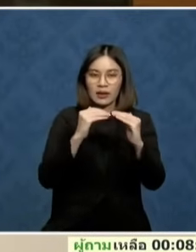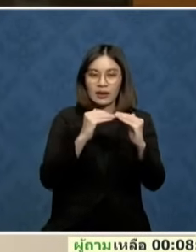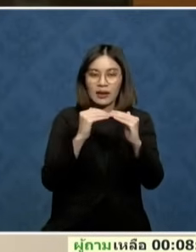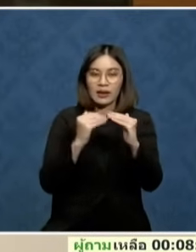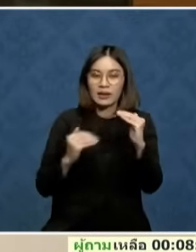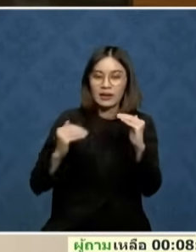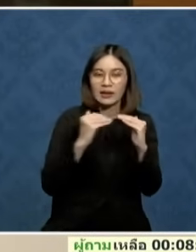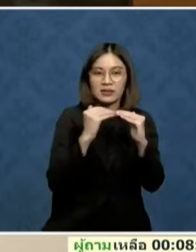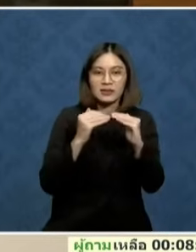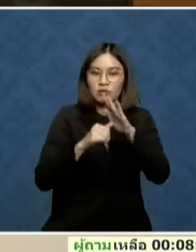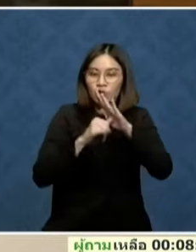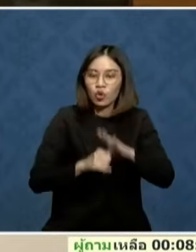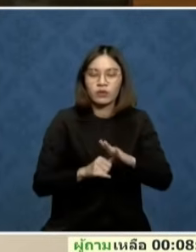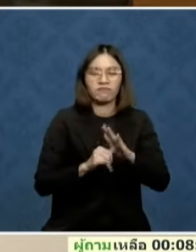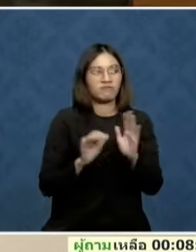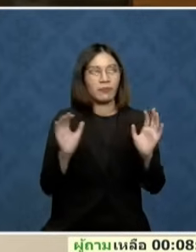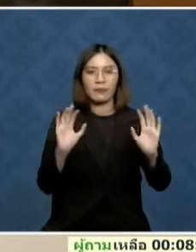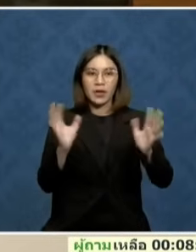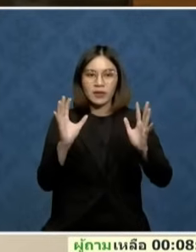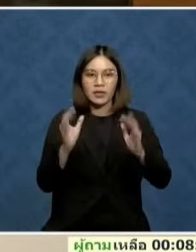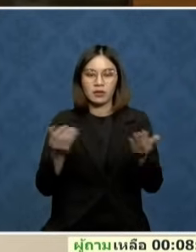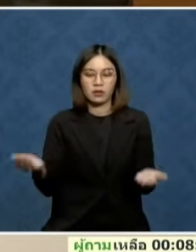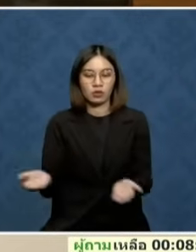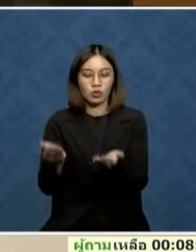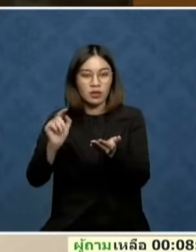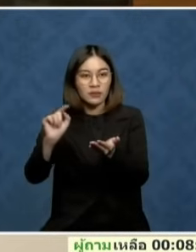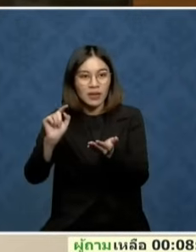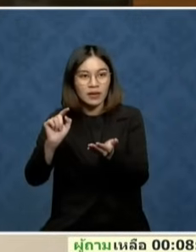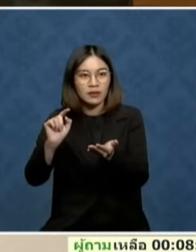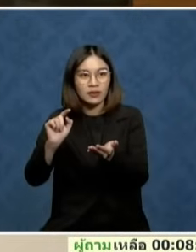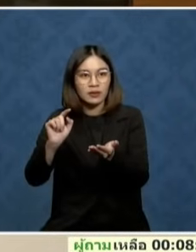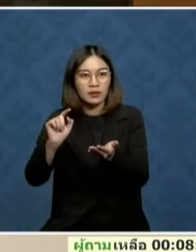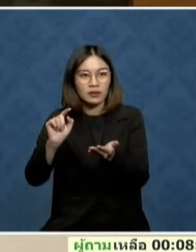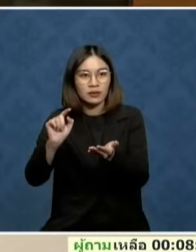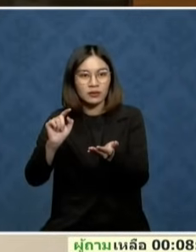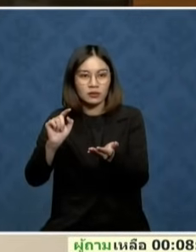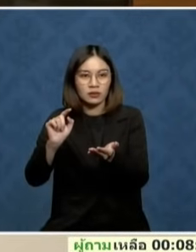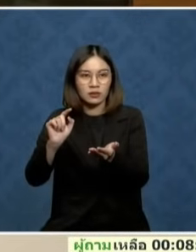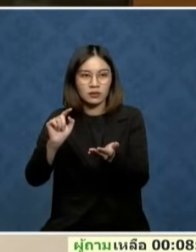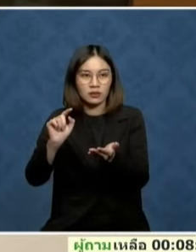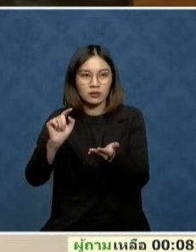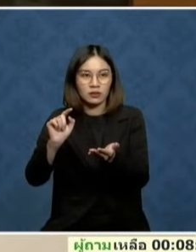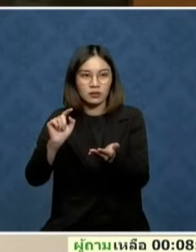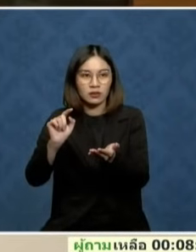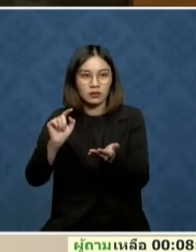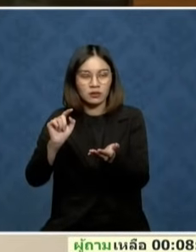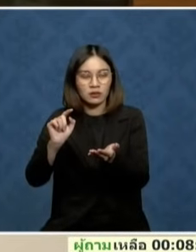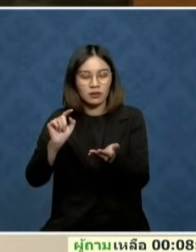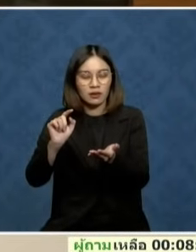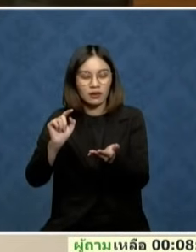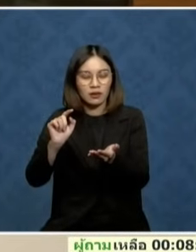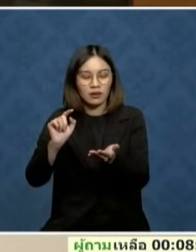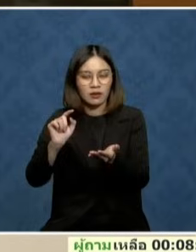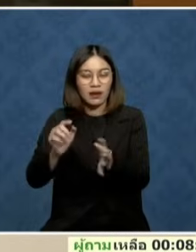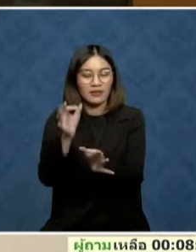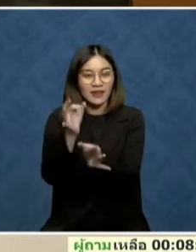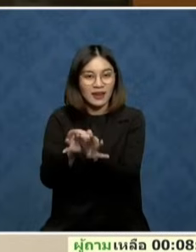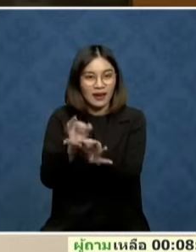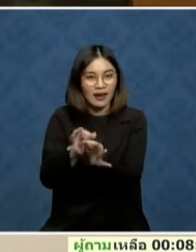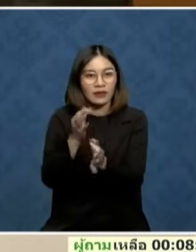นและรวมถึงการส่งเสริมให้มีการใช้การทรานแซคชั่นของธนาค